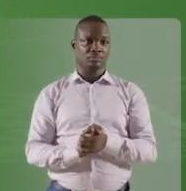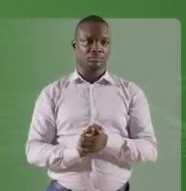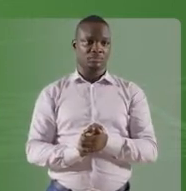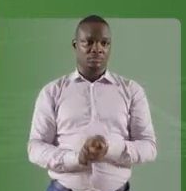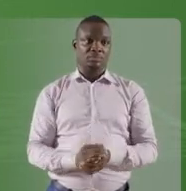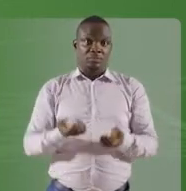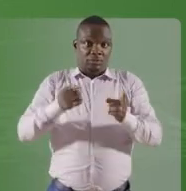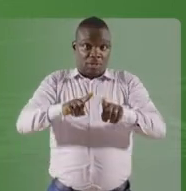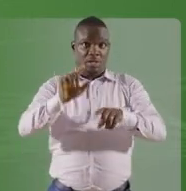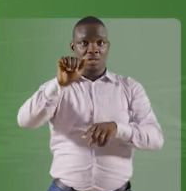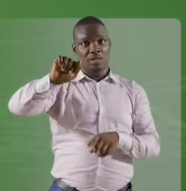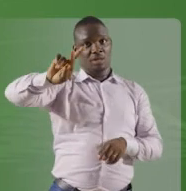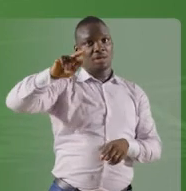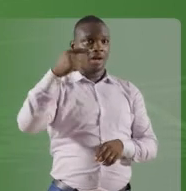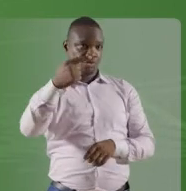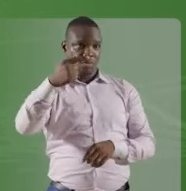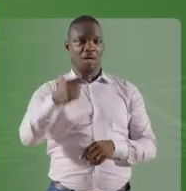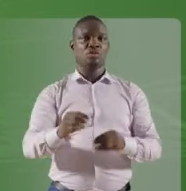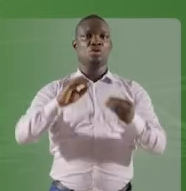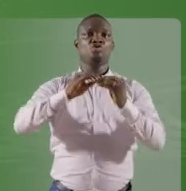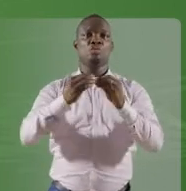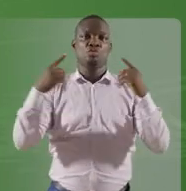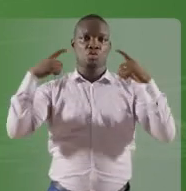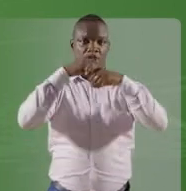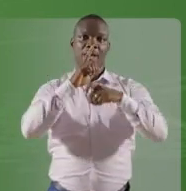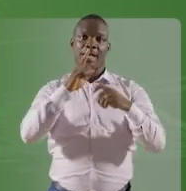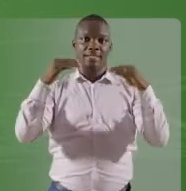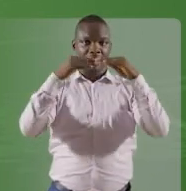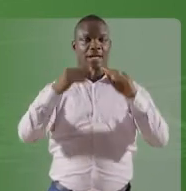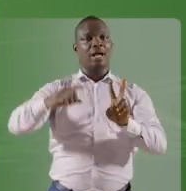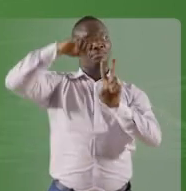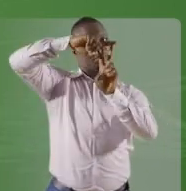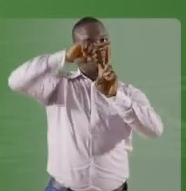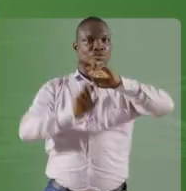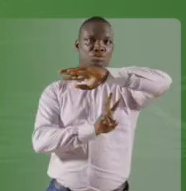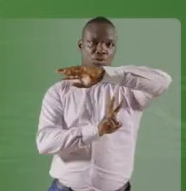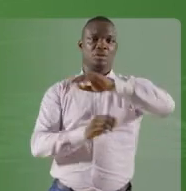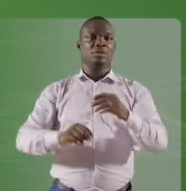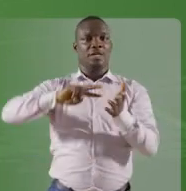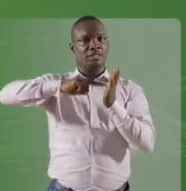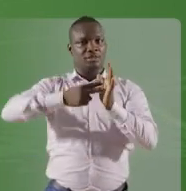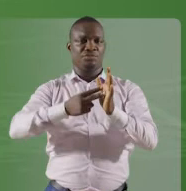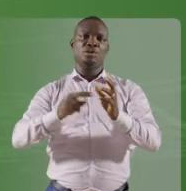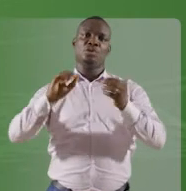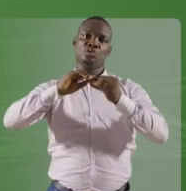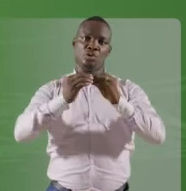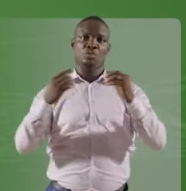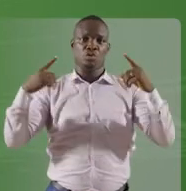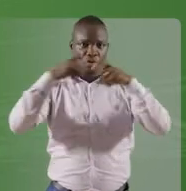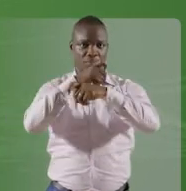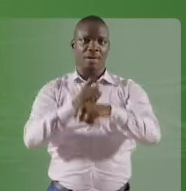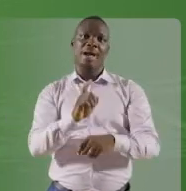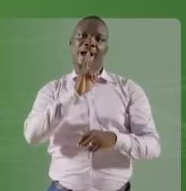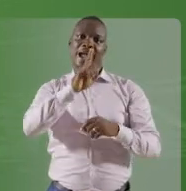quand un argument d'un nombre complexe est égal à pi sur 2, ça veut dire que ce nombre complexe est un